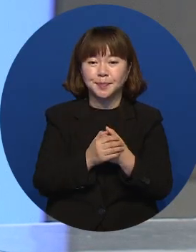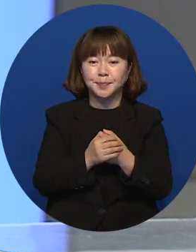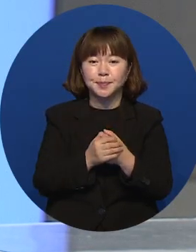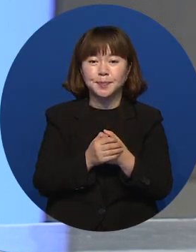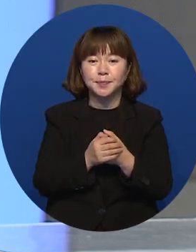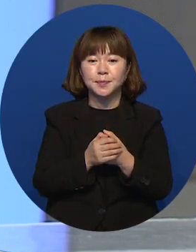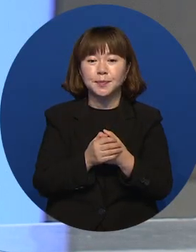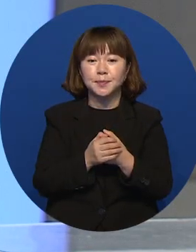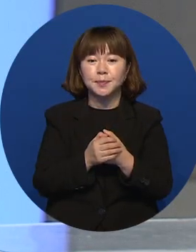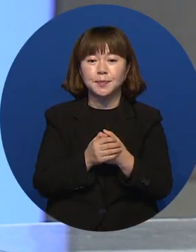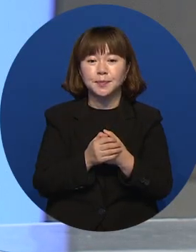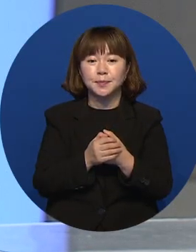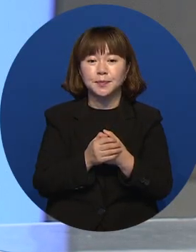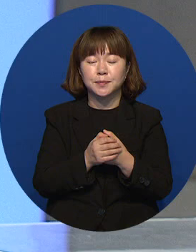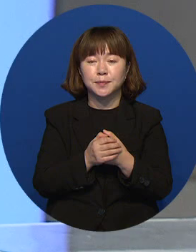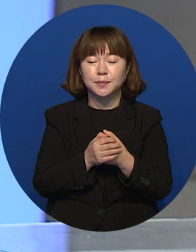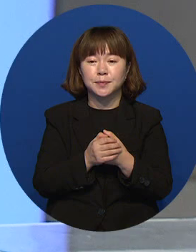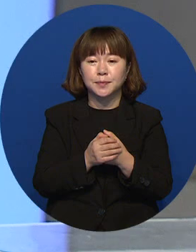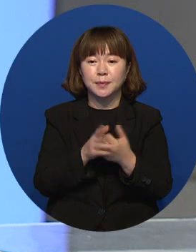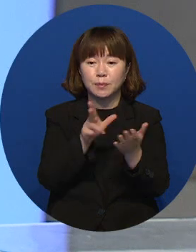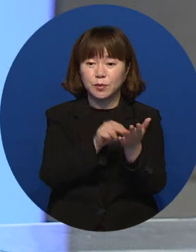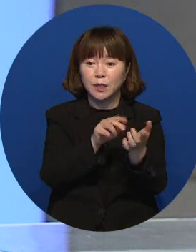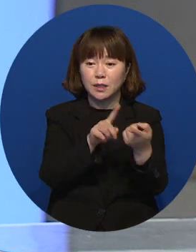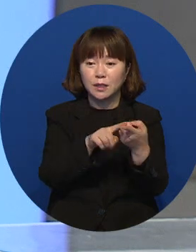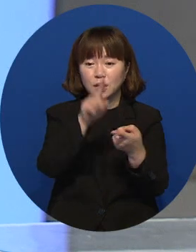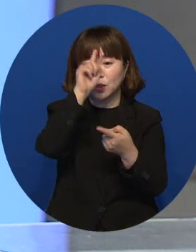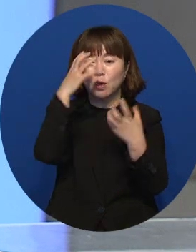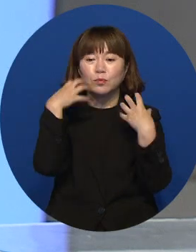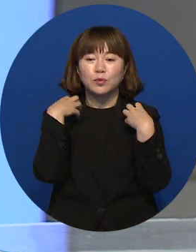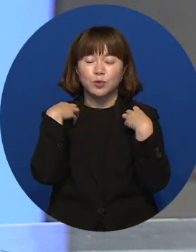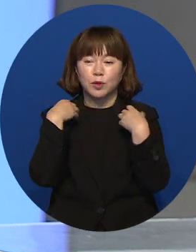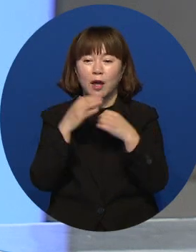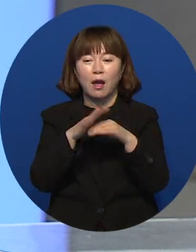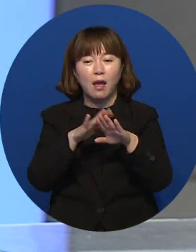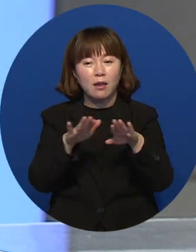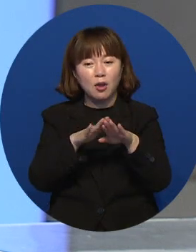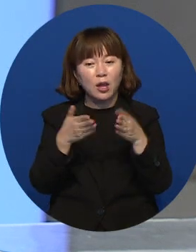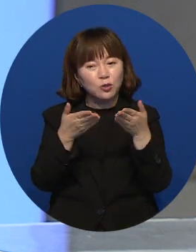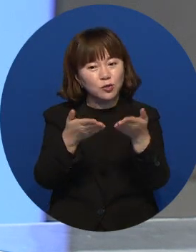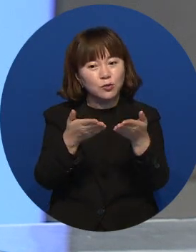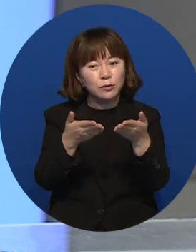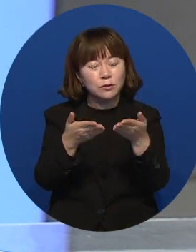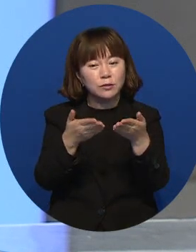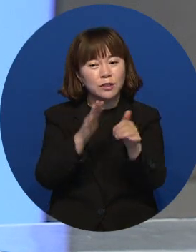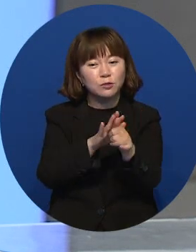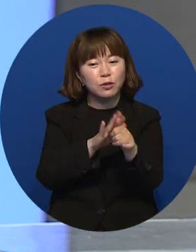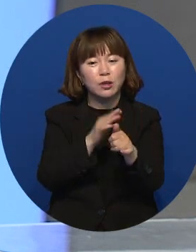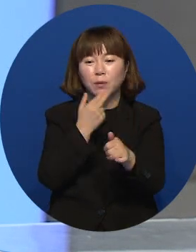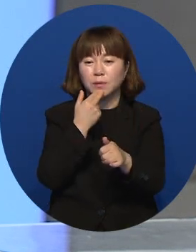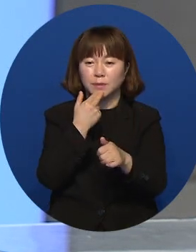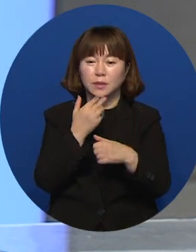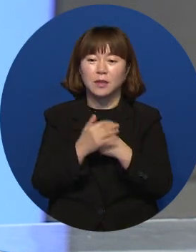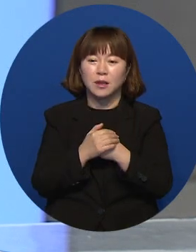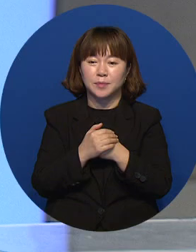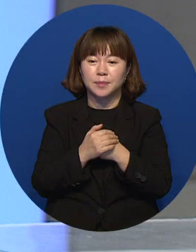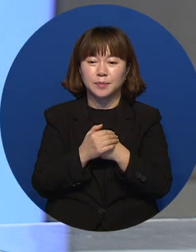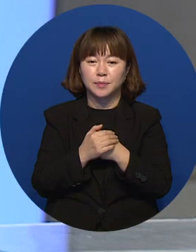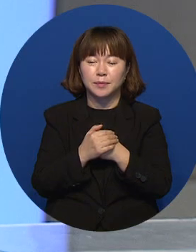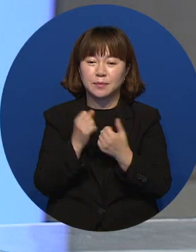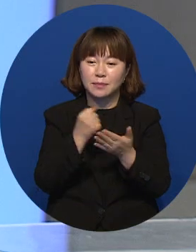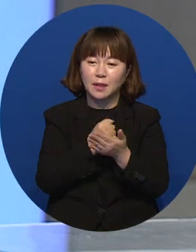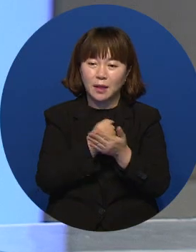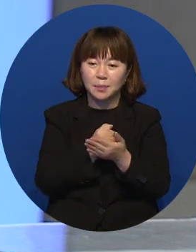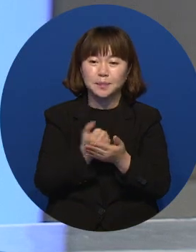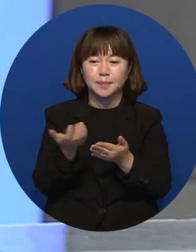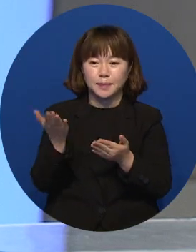대해서 좀 어정 부의 대책이 좀 솔직히 없습니다 지금 현재는 그래서 좀 그런게 좀 안타깝지만 저흰